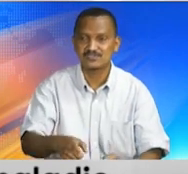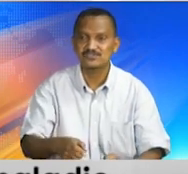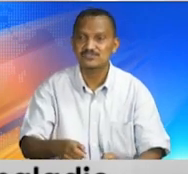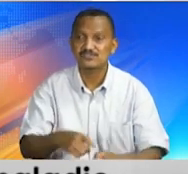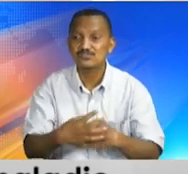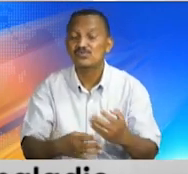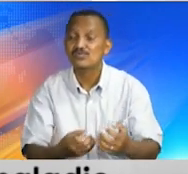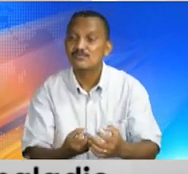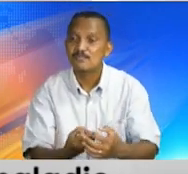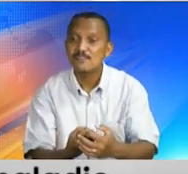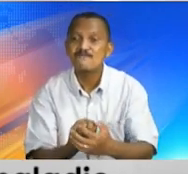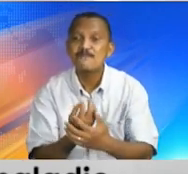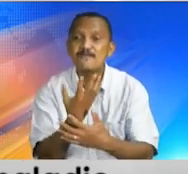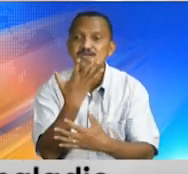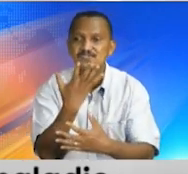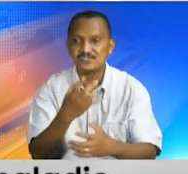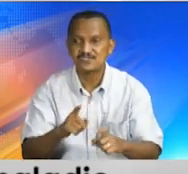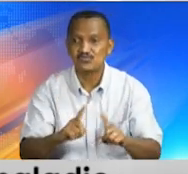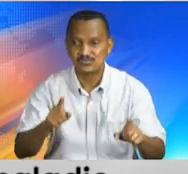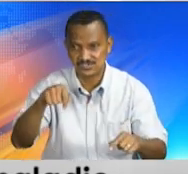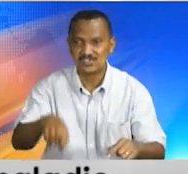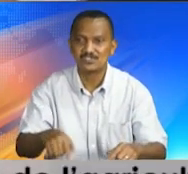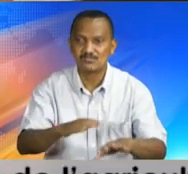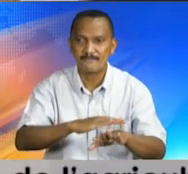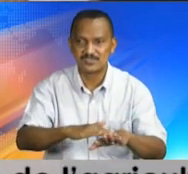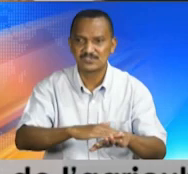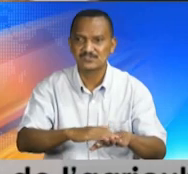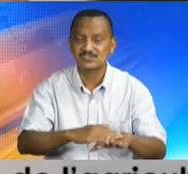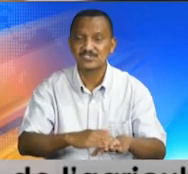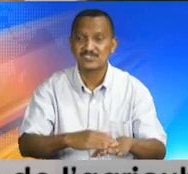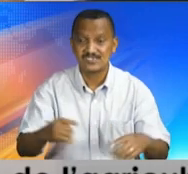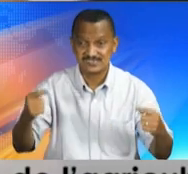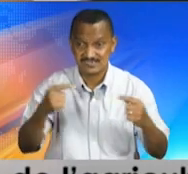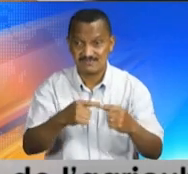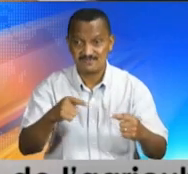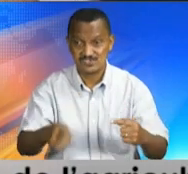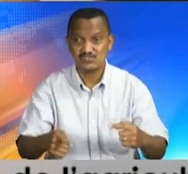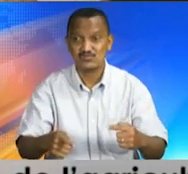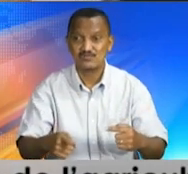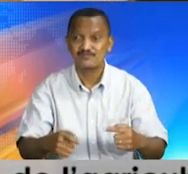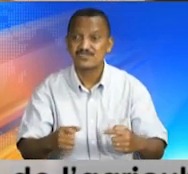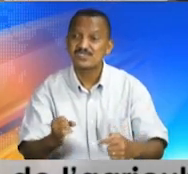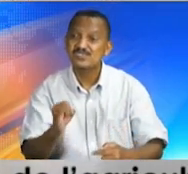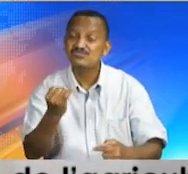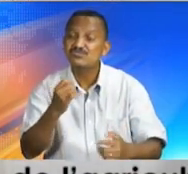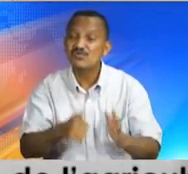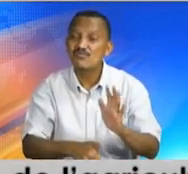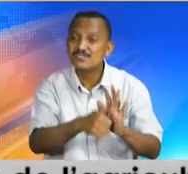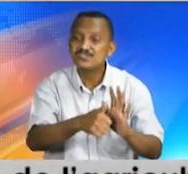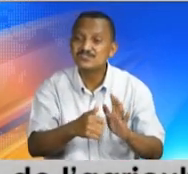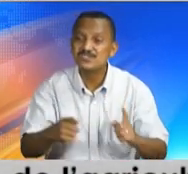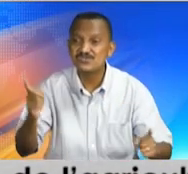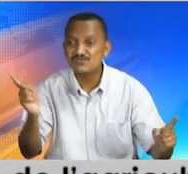ny zava-maniry a izay misy eto amintsika. Malohan' izany, nisy ny paikady napetraka ny teo anivon'ny ministeran'ny fambolena